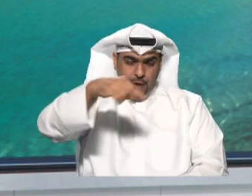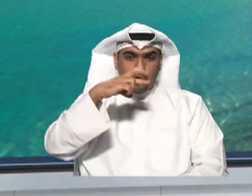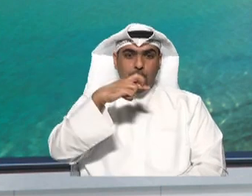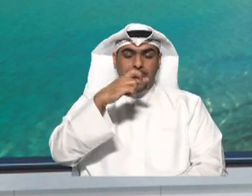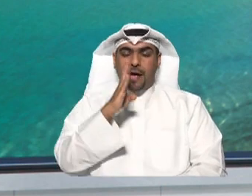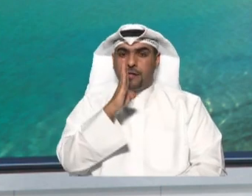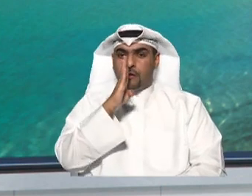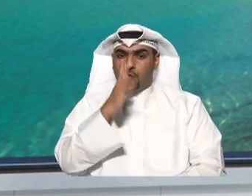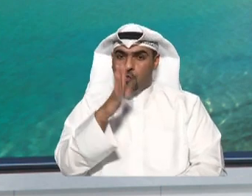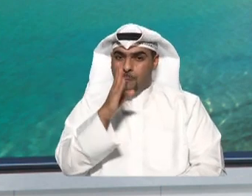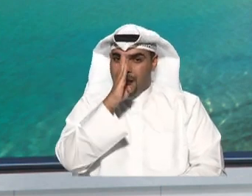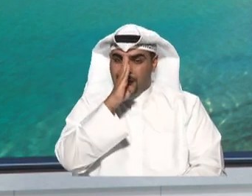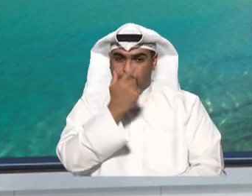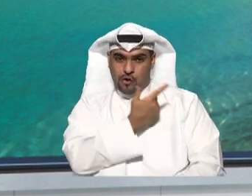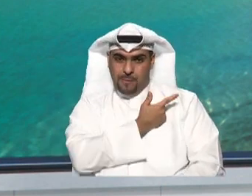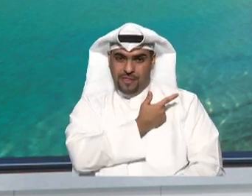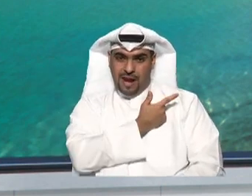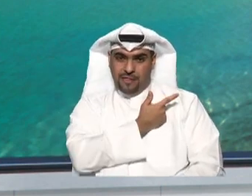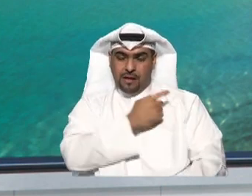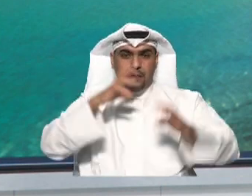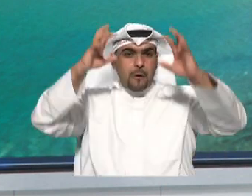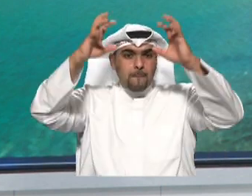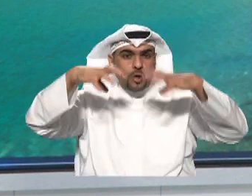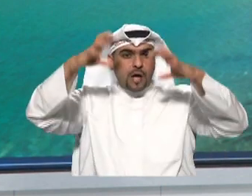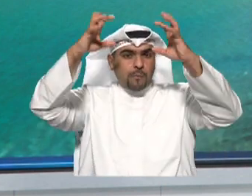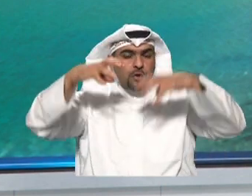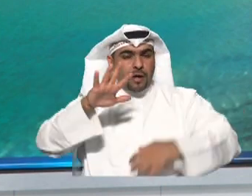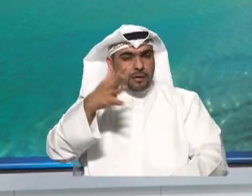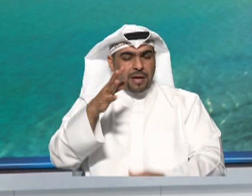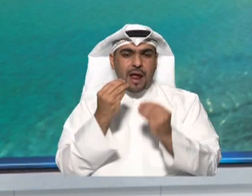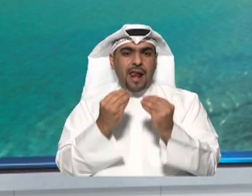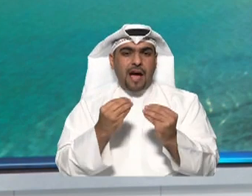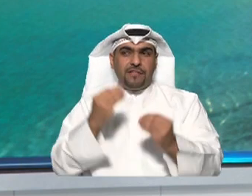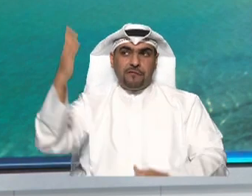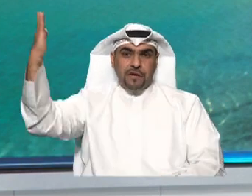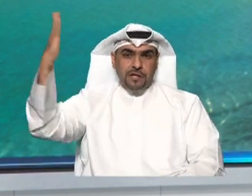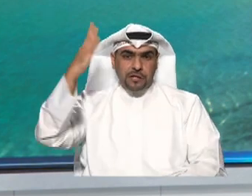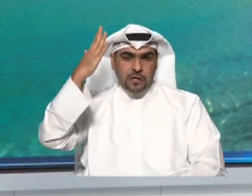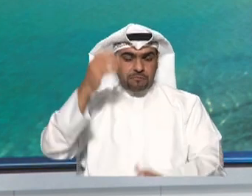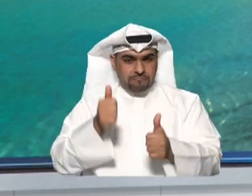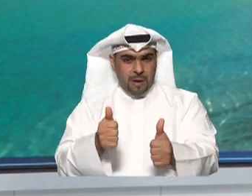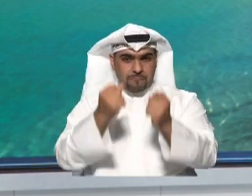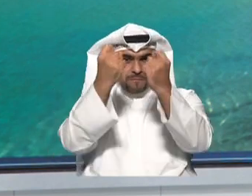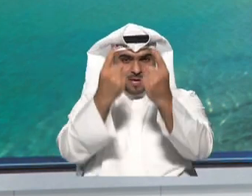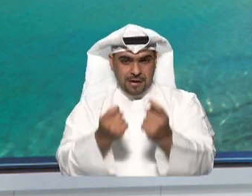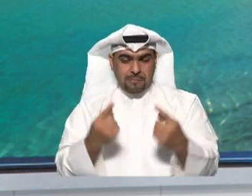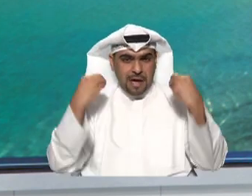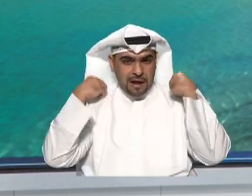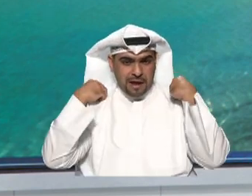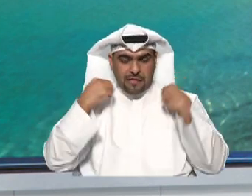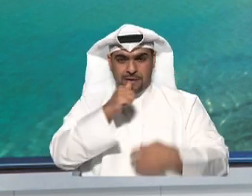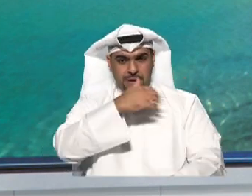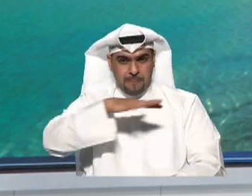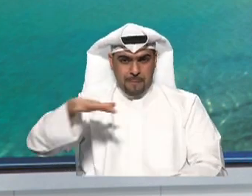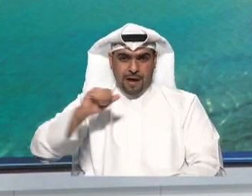أسبوع مشمس معظم الوقت وأجواء راح تكون لطيفة ومناسبة جدا لممارسة جميع الهوايات الخارجية. وبالنسبة حق اللي